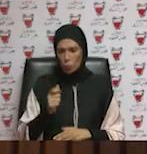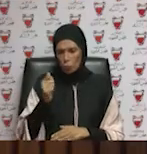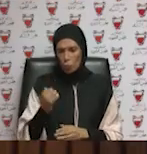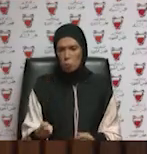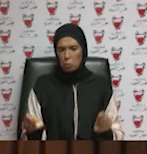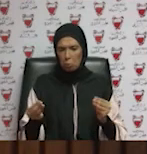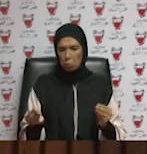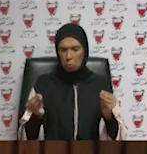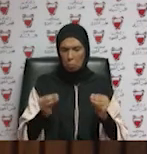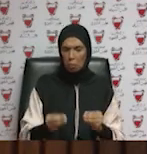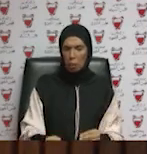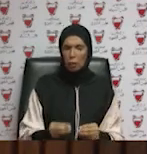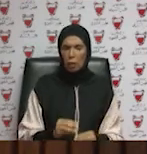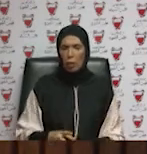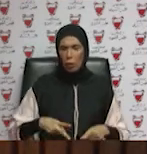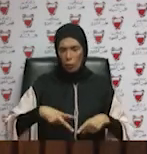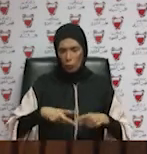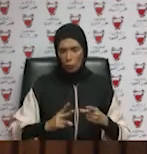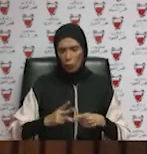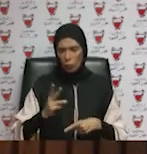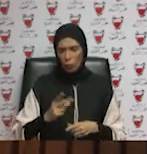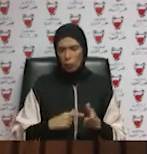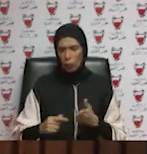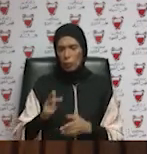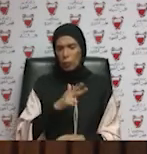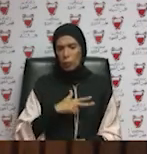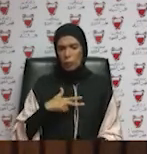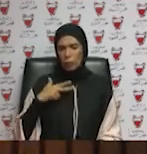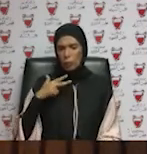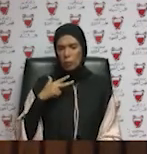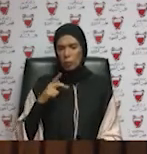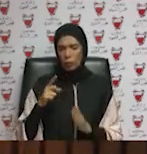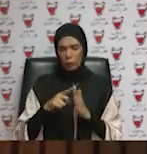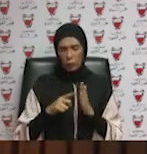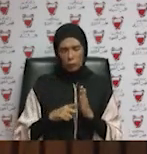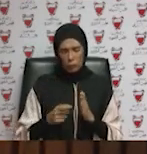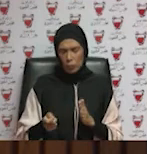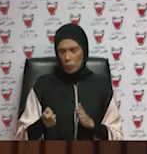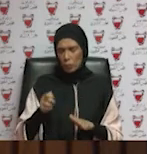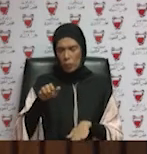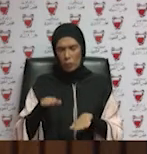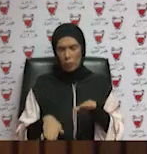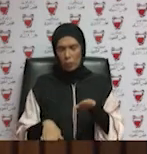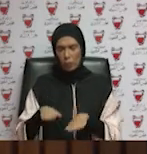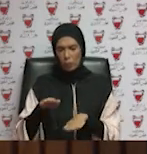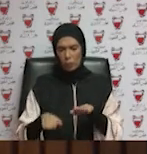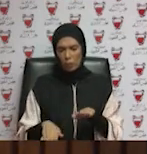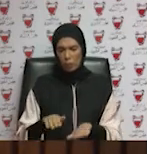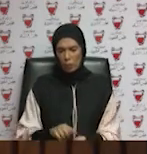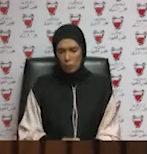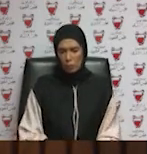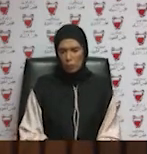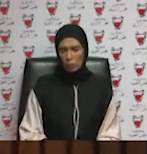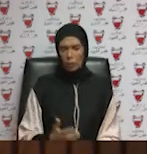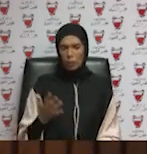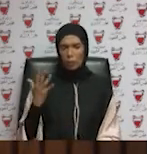نفقات الخدمات ونفقات الصيانة. وتوصل اللجنة الحكومة الموقرة بمراعاة قانون الميزانية العامة واللوائح والقرارات المتعلقة.